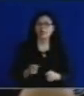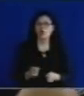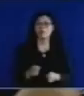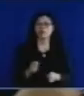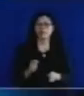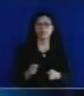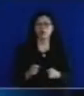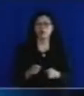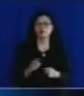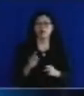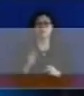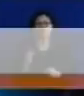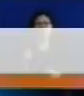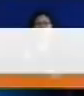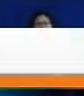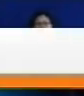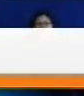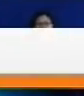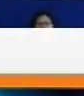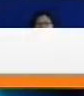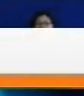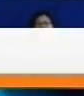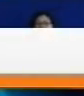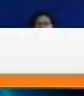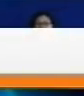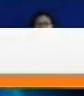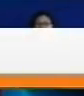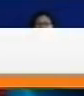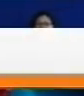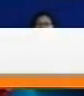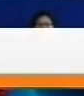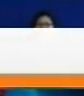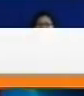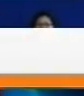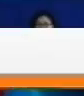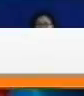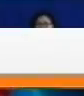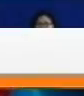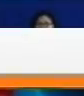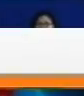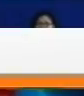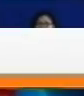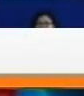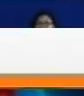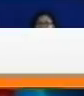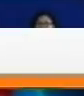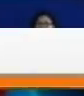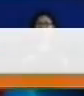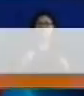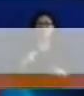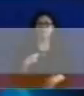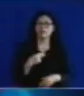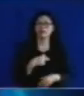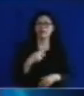pertama, masyarakat diberikan pelatihan dan pemberdayaan. Yang kedua, pemuda-pemuda kita yang